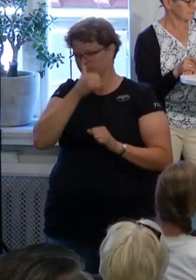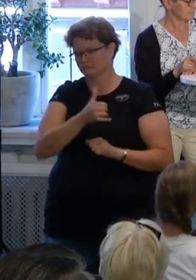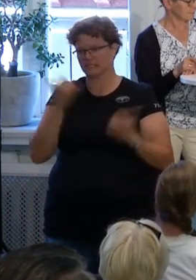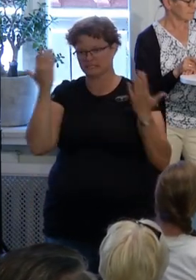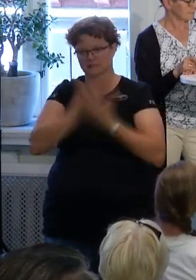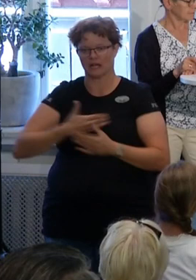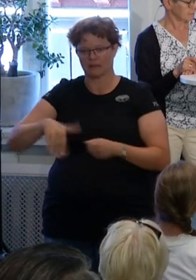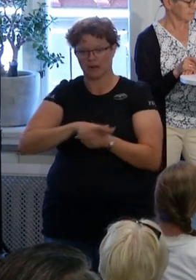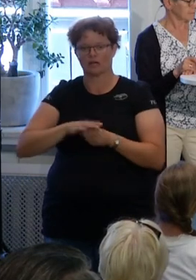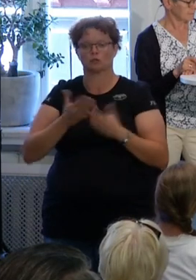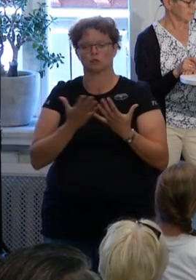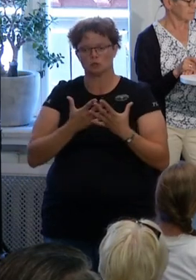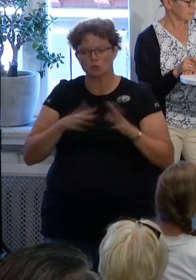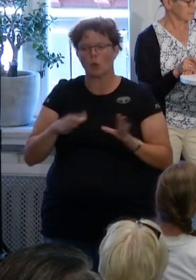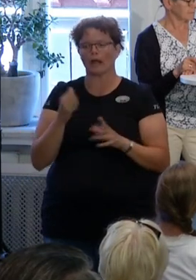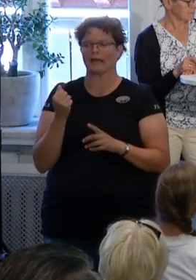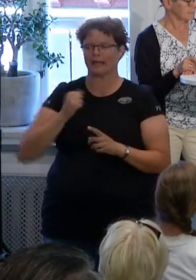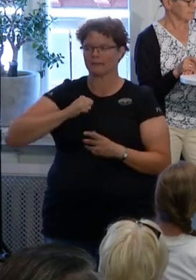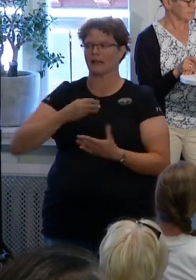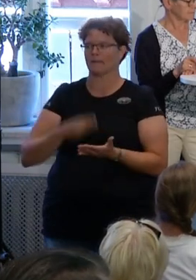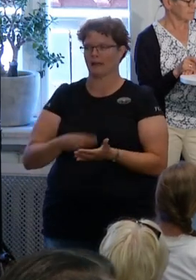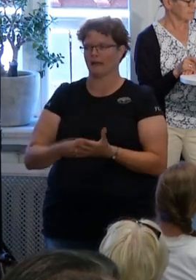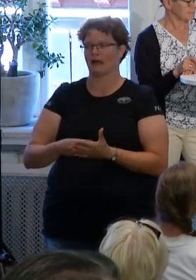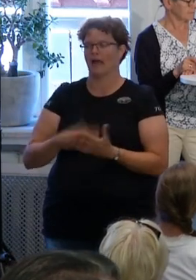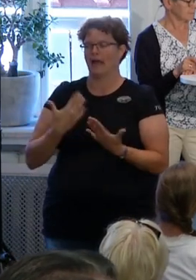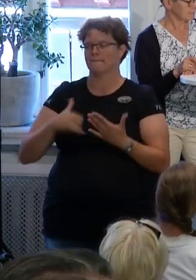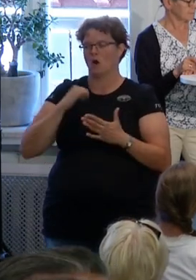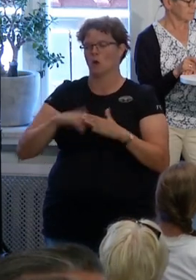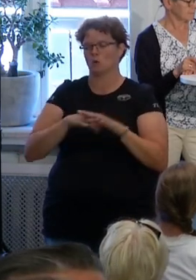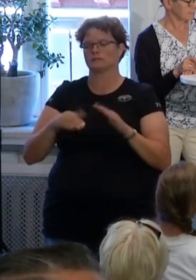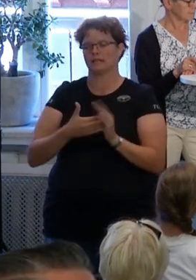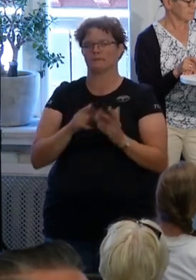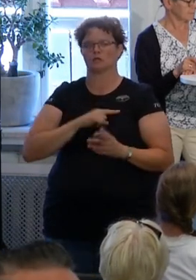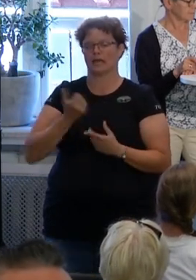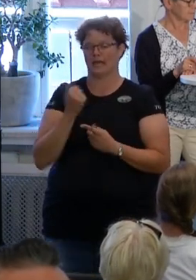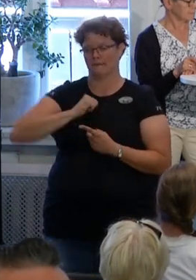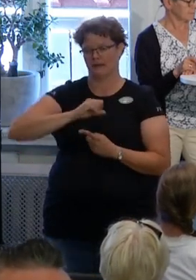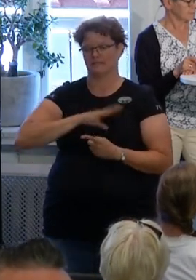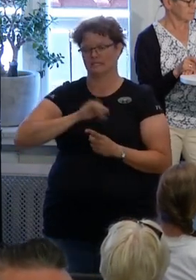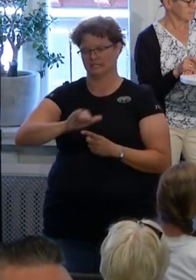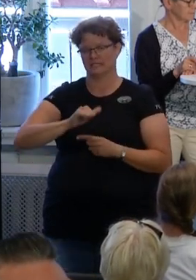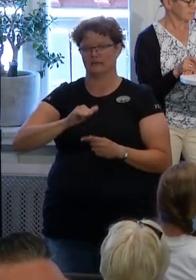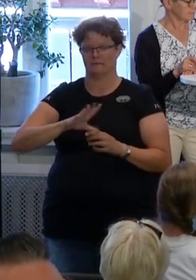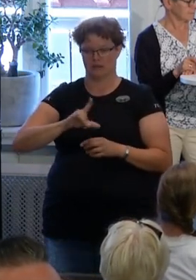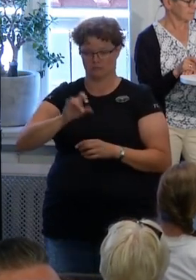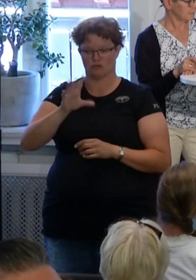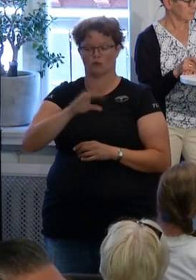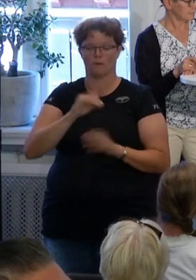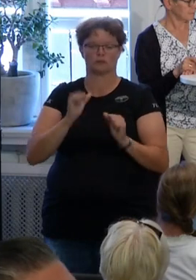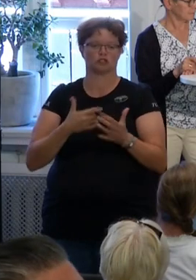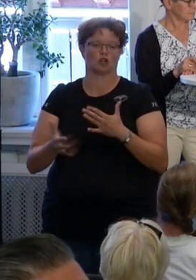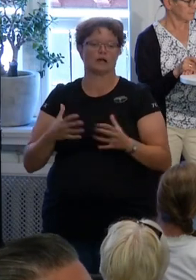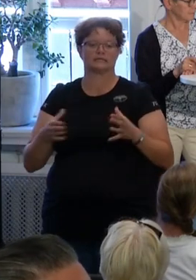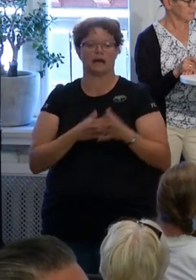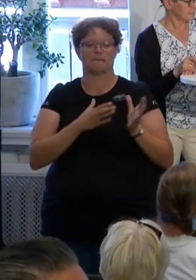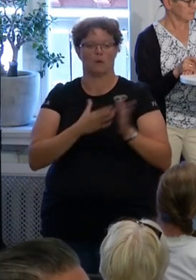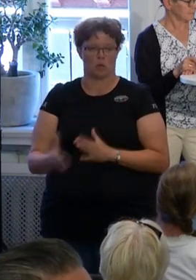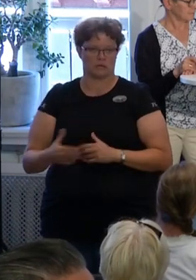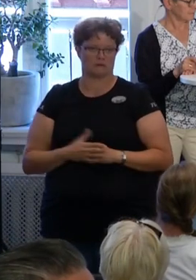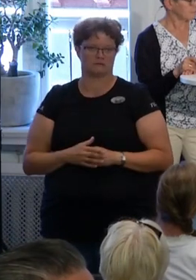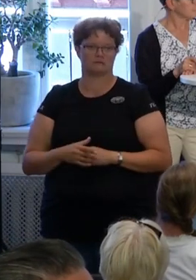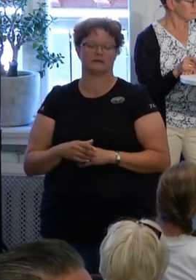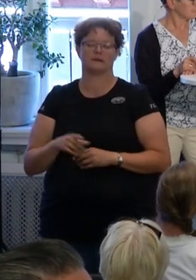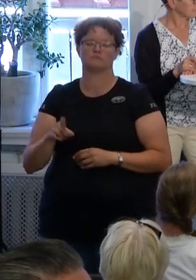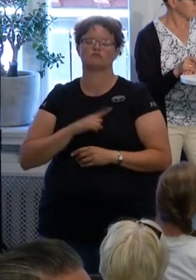stora kriminella pengarna som ligger bakom väldigt mycket av den kriminalitet vi ser, så behöver vi göra det här samordnat. Vi är så extremt